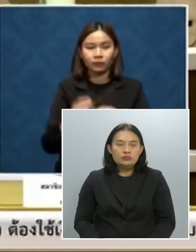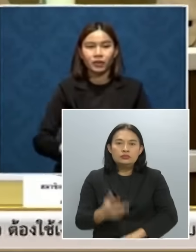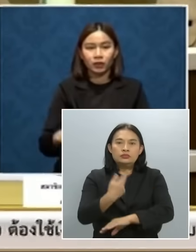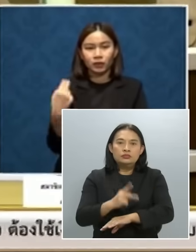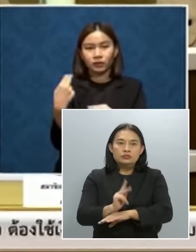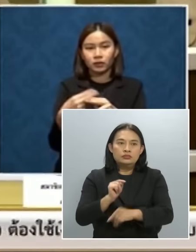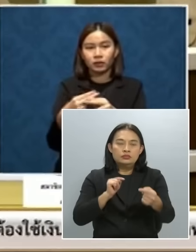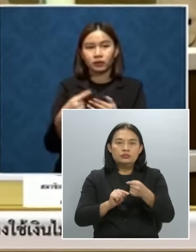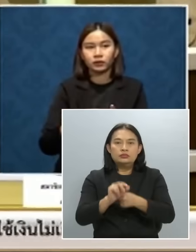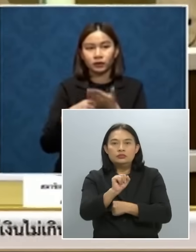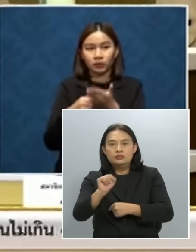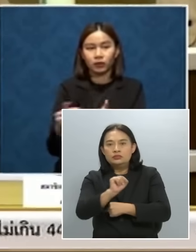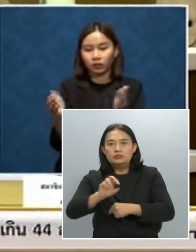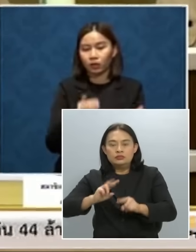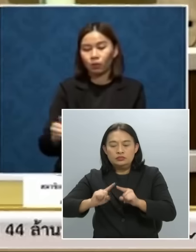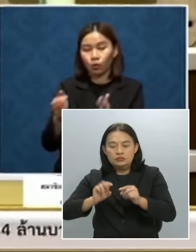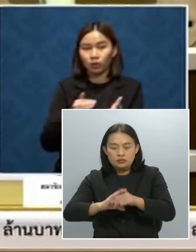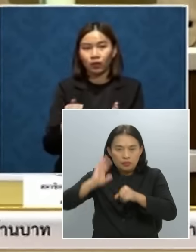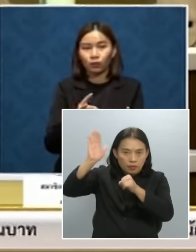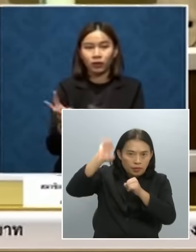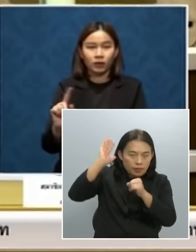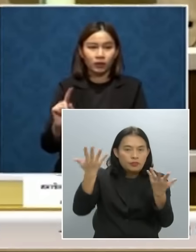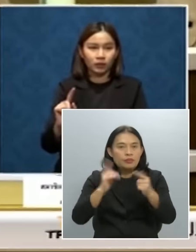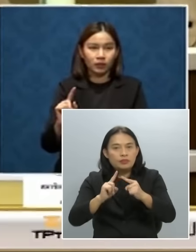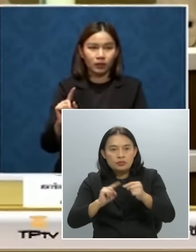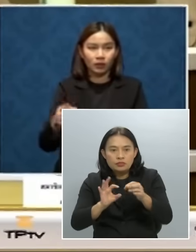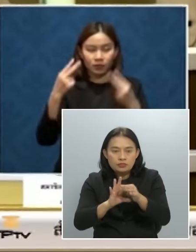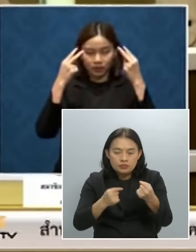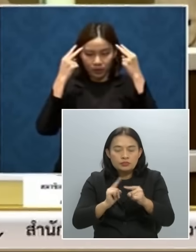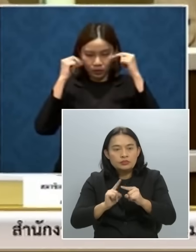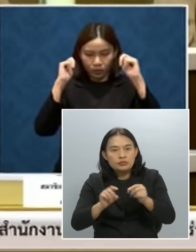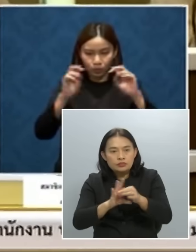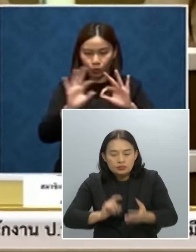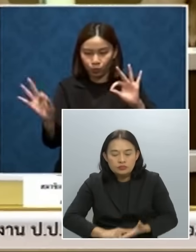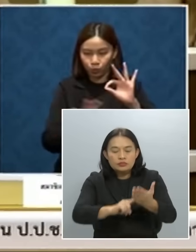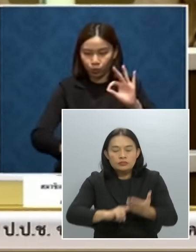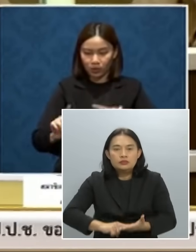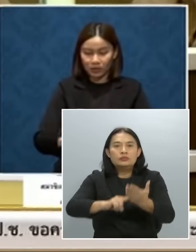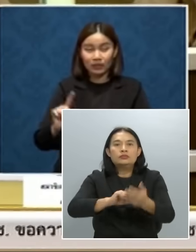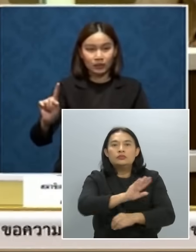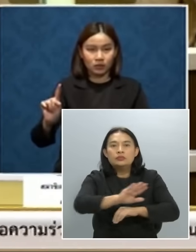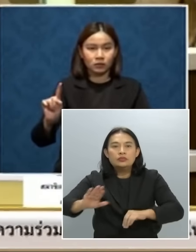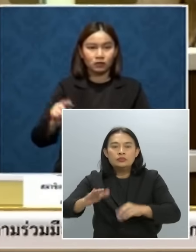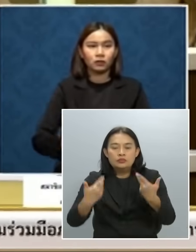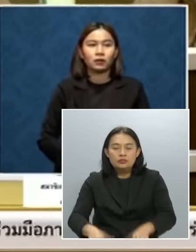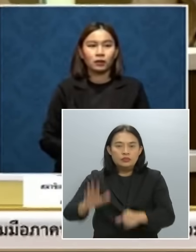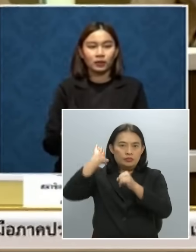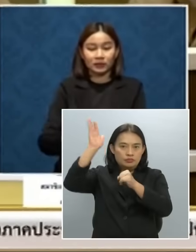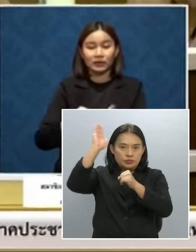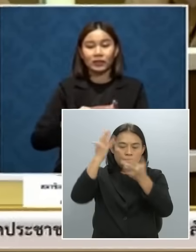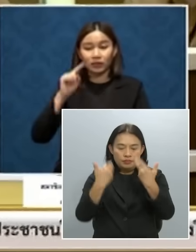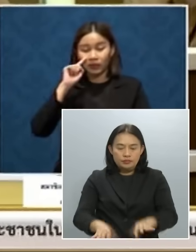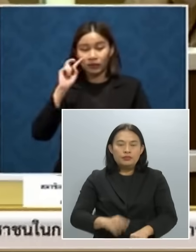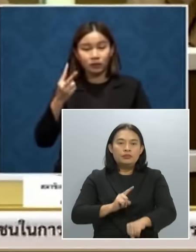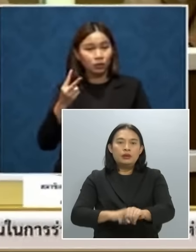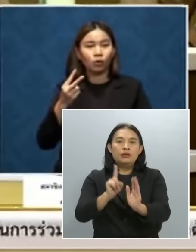อนุญาตให้สมาชิกได้ลุกขึ้นมาอะพิบายแสดงความคิดเห็นกันต่อการเสนอสติทั้งสองฝ่ายใช้เวลาอภิปรายกันอยู่ประมาณครึ่งชั่วโมง